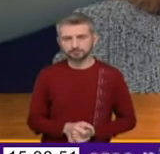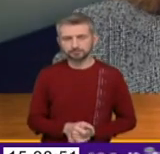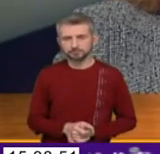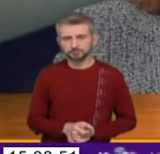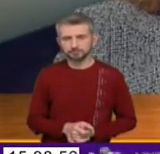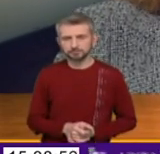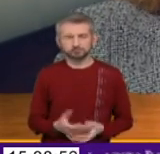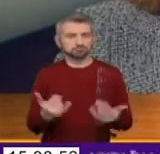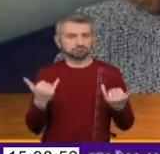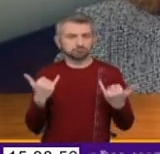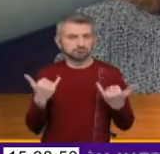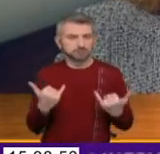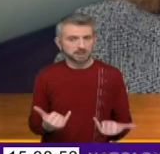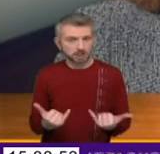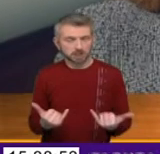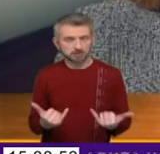Зараз